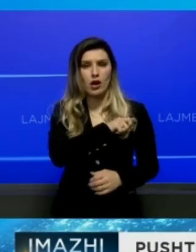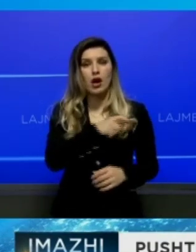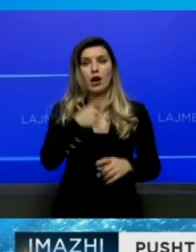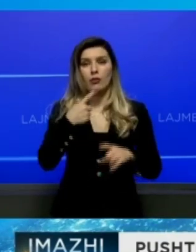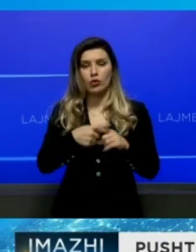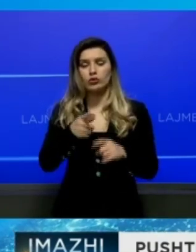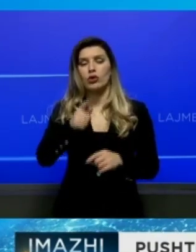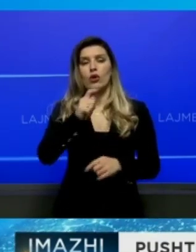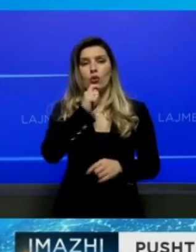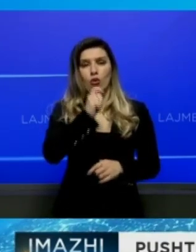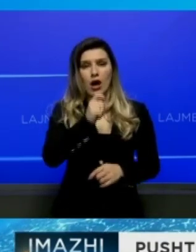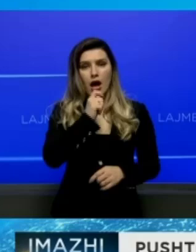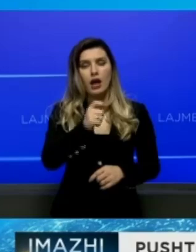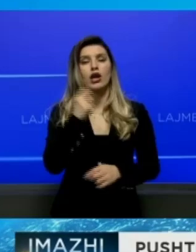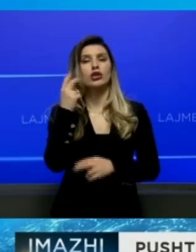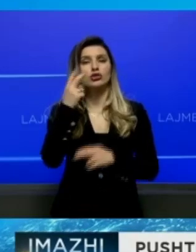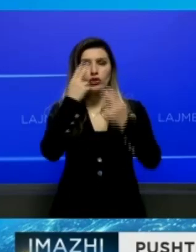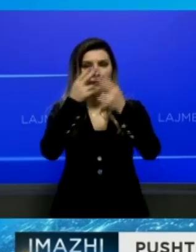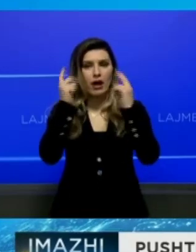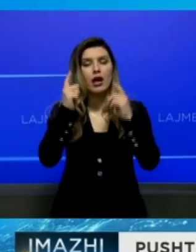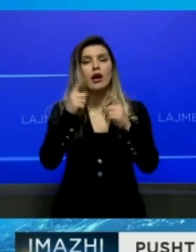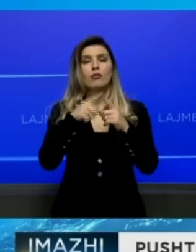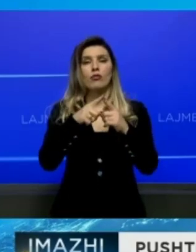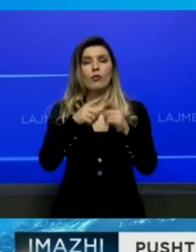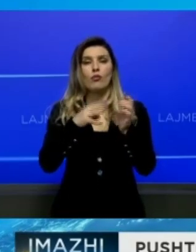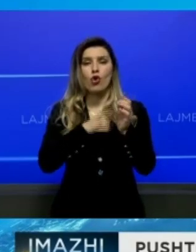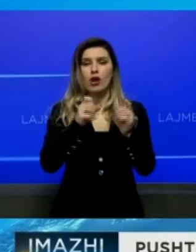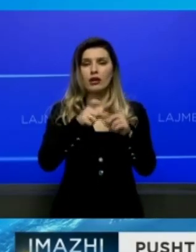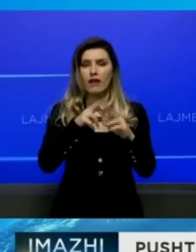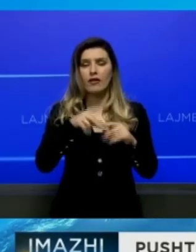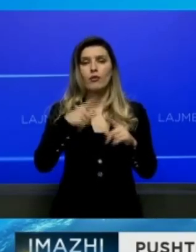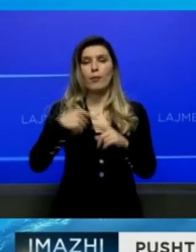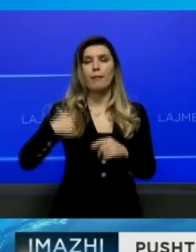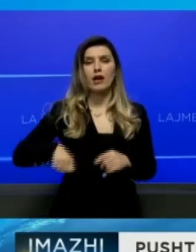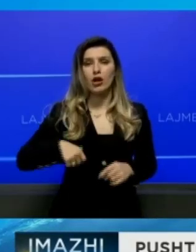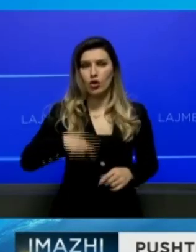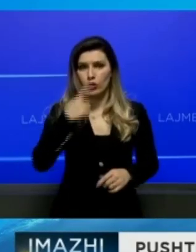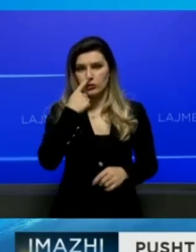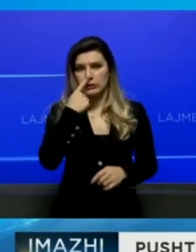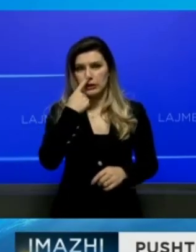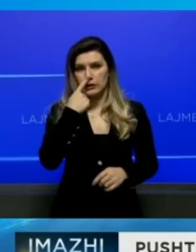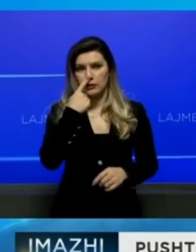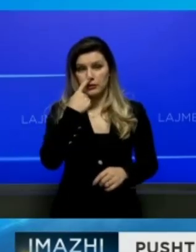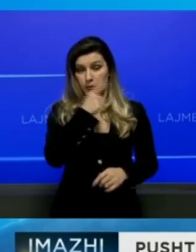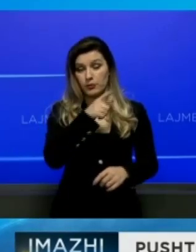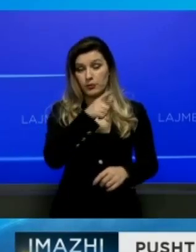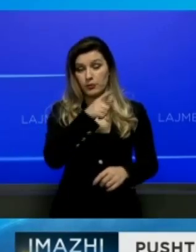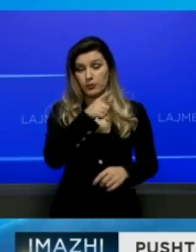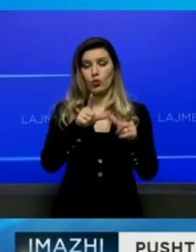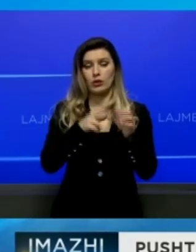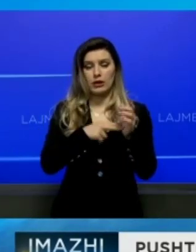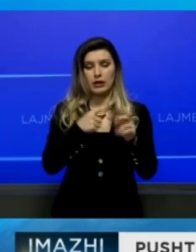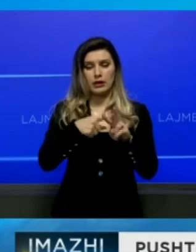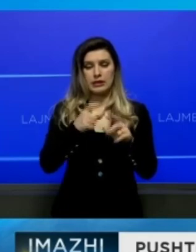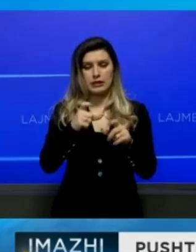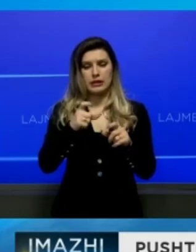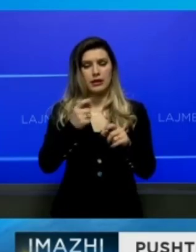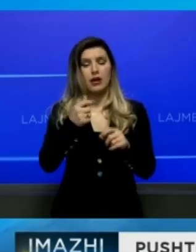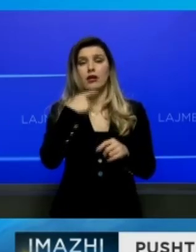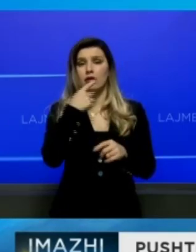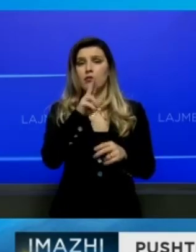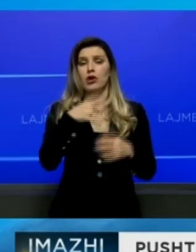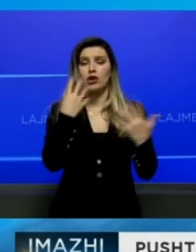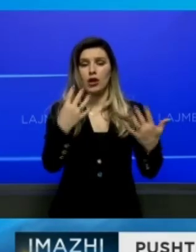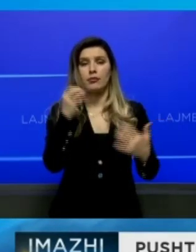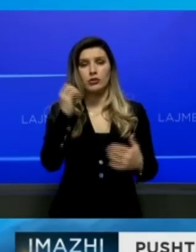në Hungari, Slovaki, Rumani, Moldavi, Rusi dhe Bielorusi. Sipas UNHCR-s, 90% janë gra